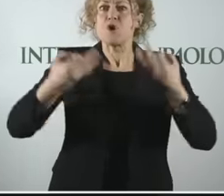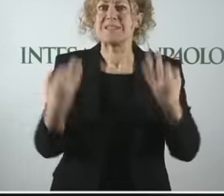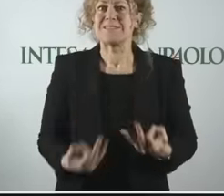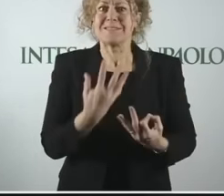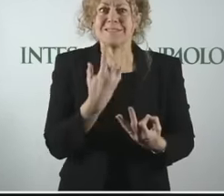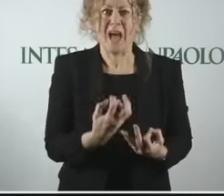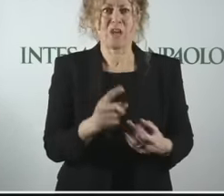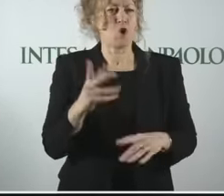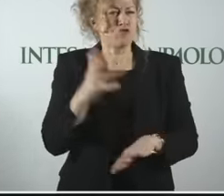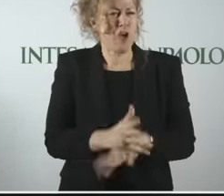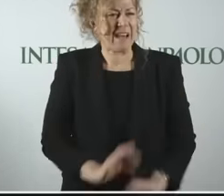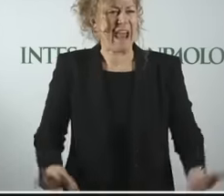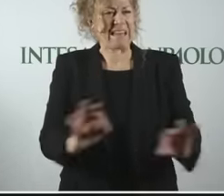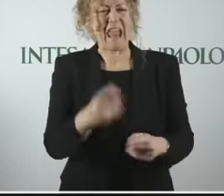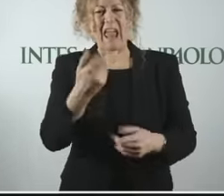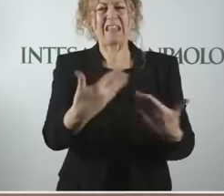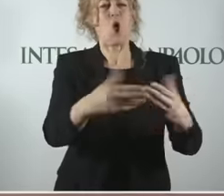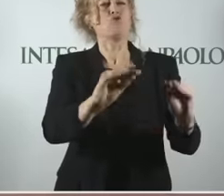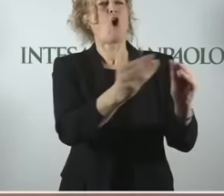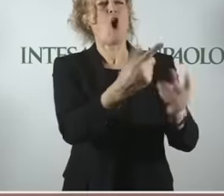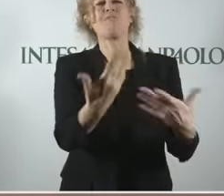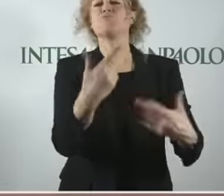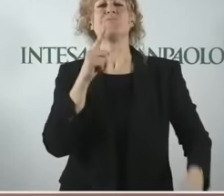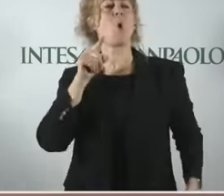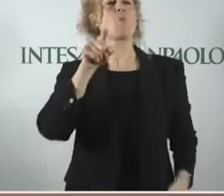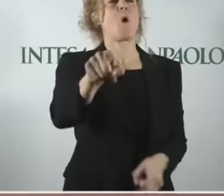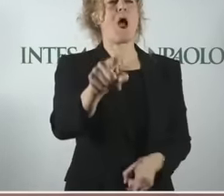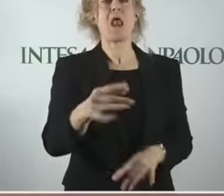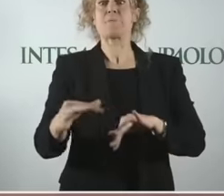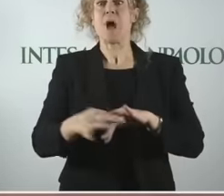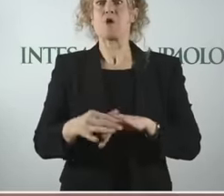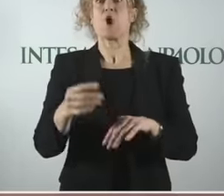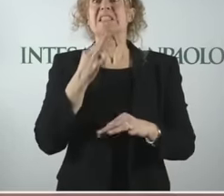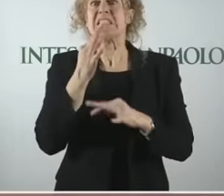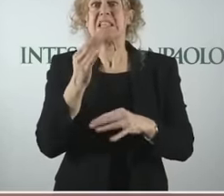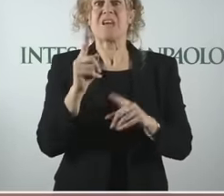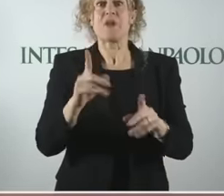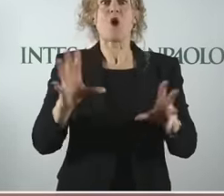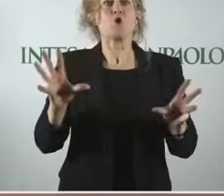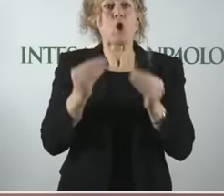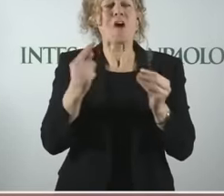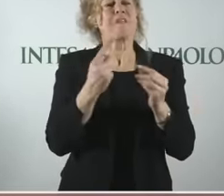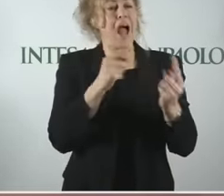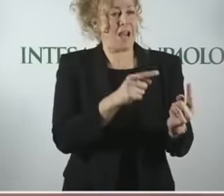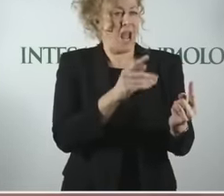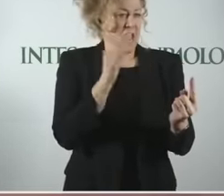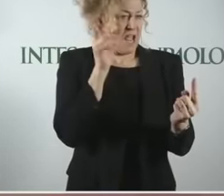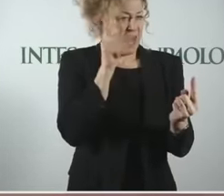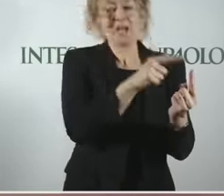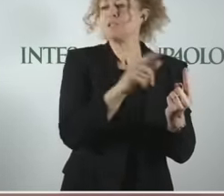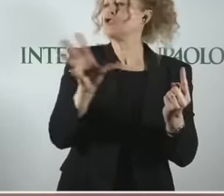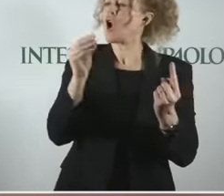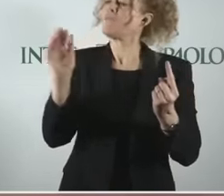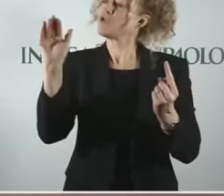non c'entra niente con queste robe che fate voi giovani il matrimonio vuol dire che ti troveremo un bravo giovanotto di una